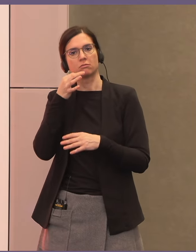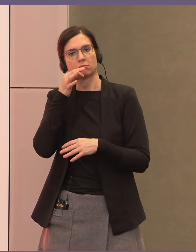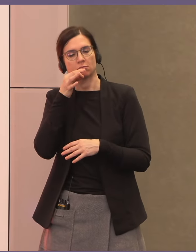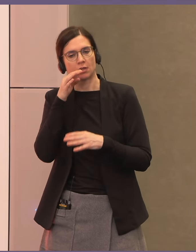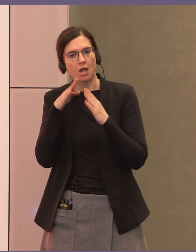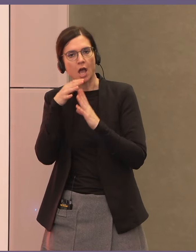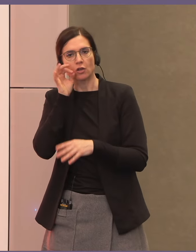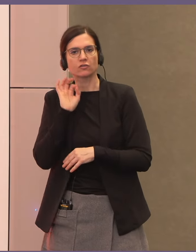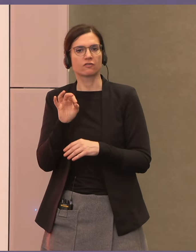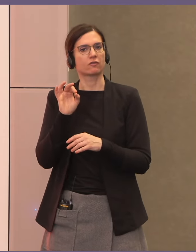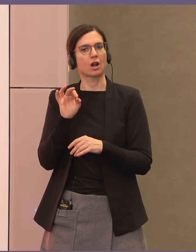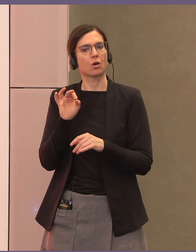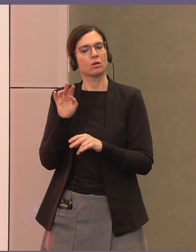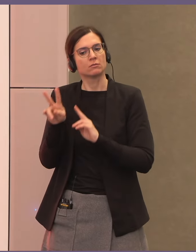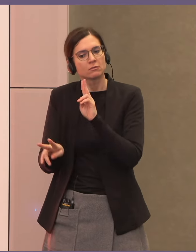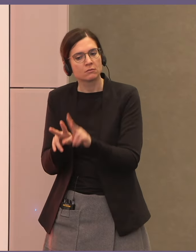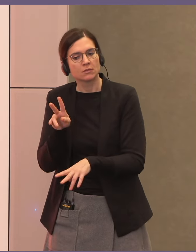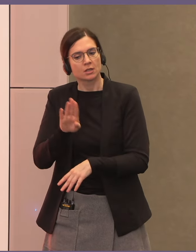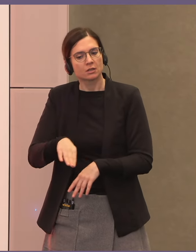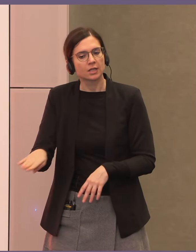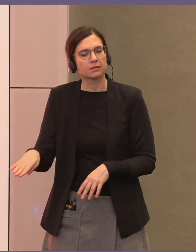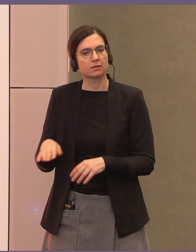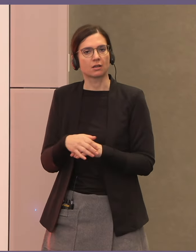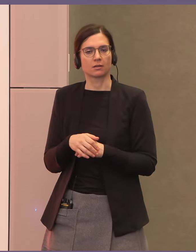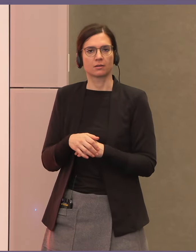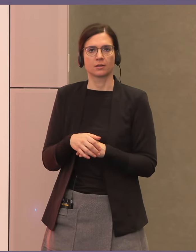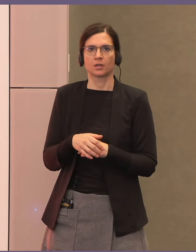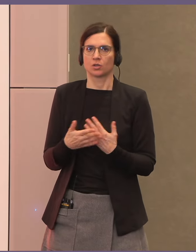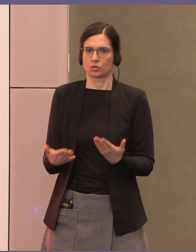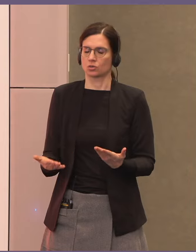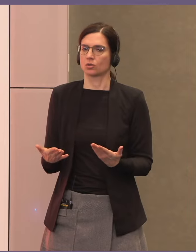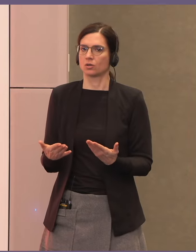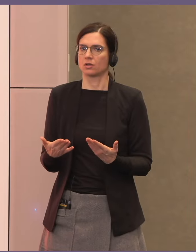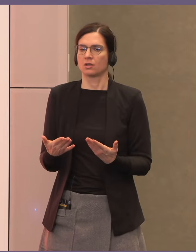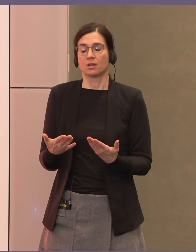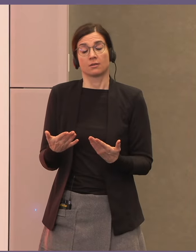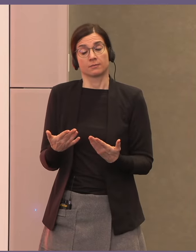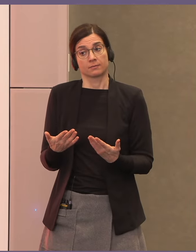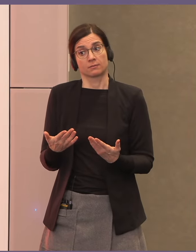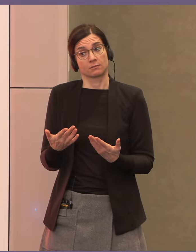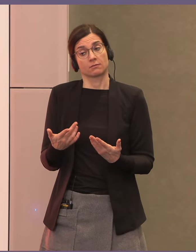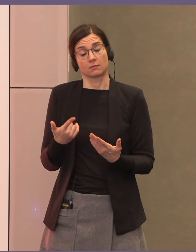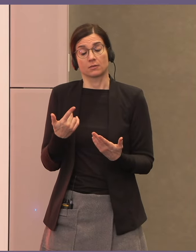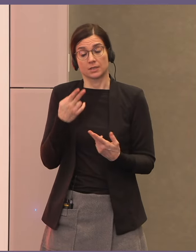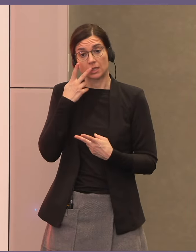institutionelle Kinderbetreuung als Kinderfremderziehung denunziert wird.